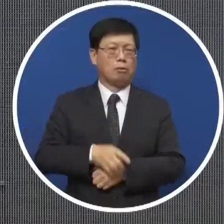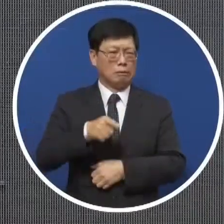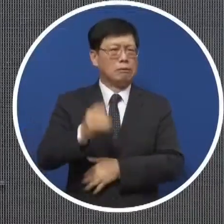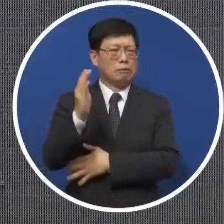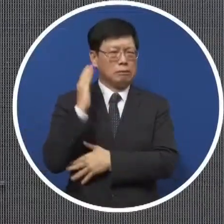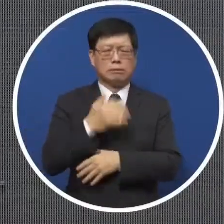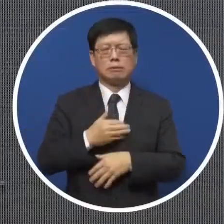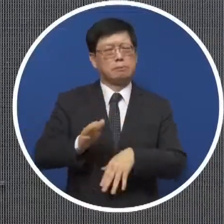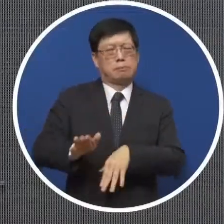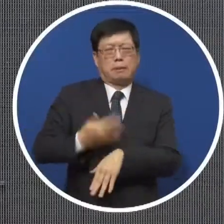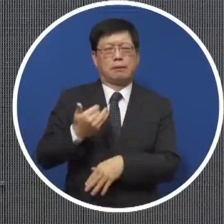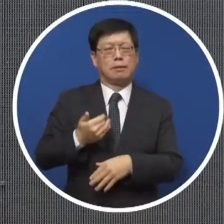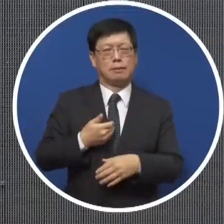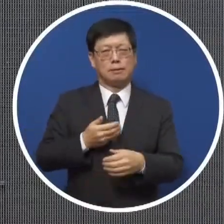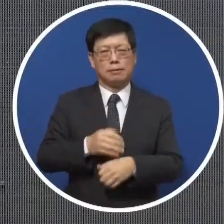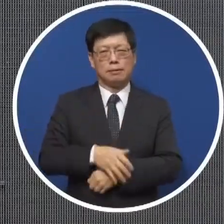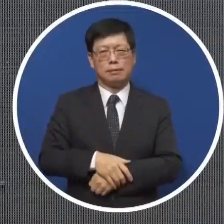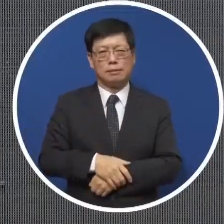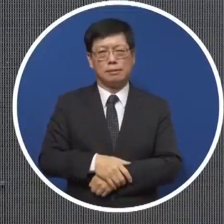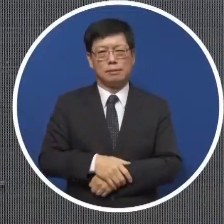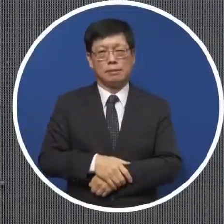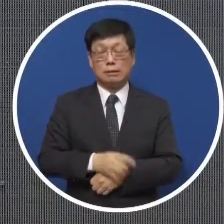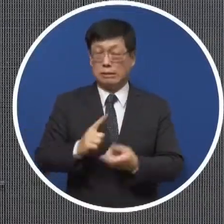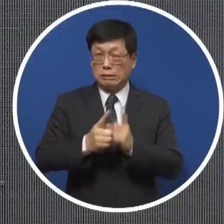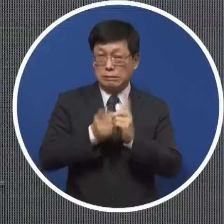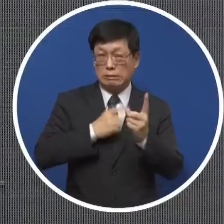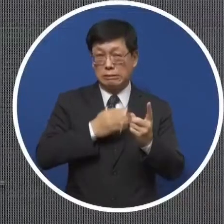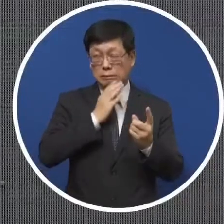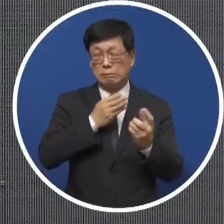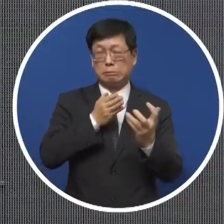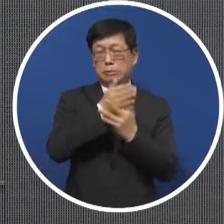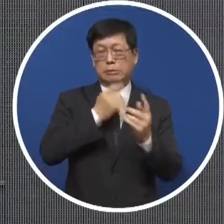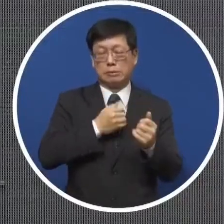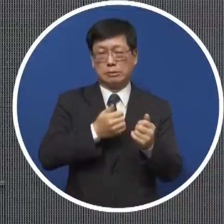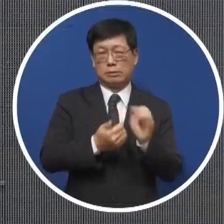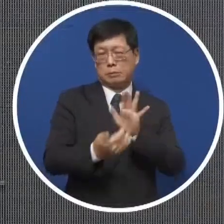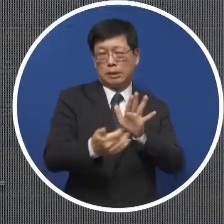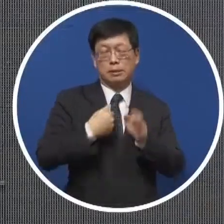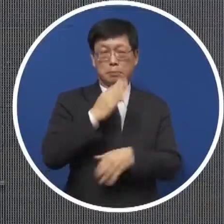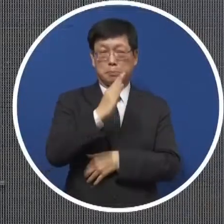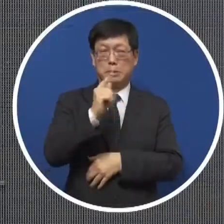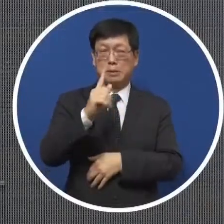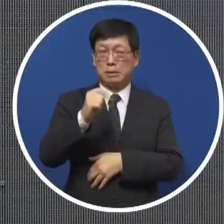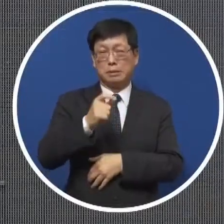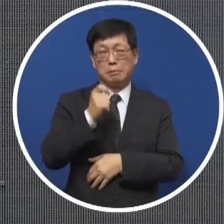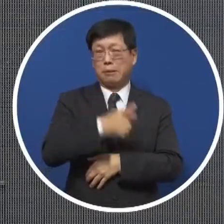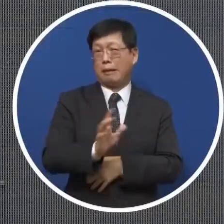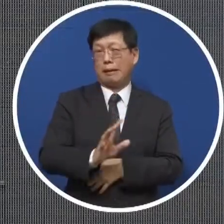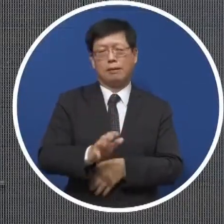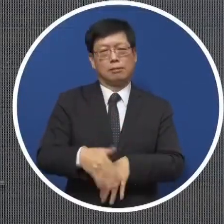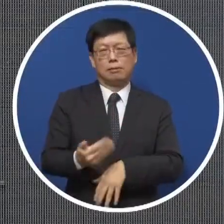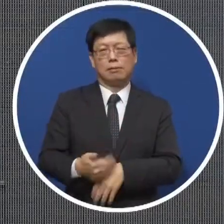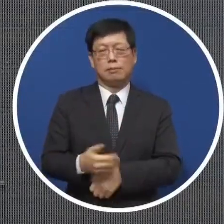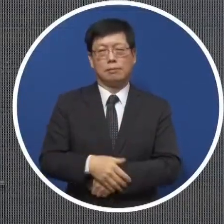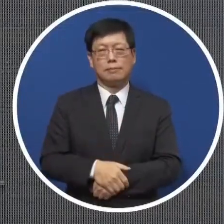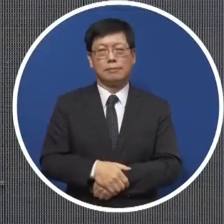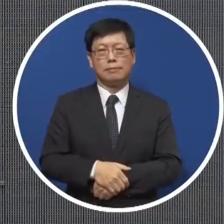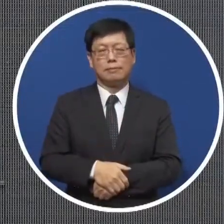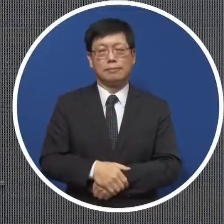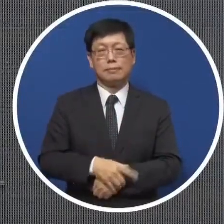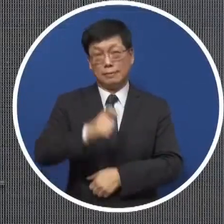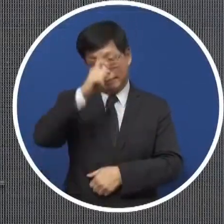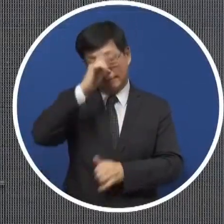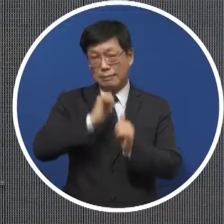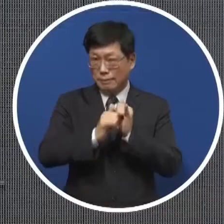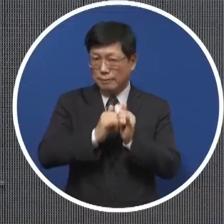政府不可能挡 BNT 疫苗，不买 BNT 疫苗。希望国